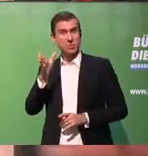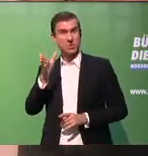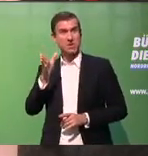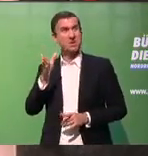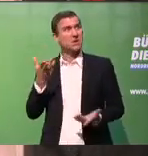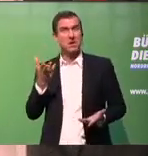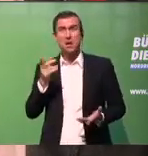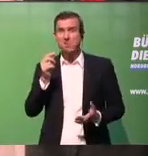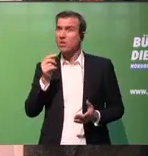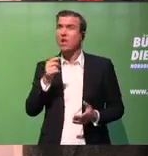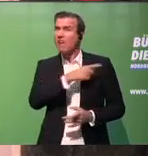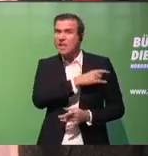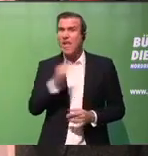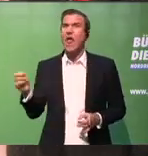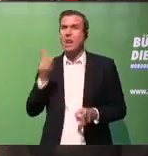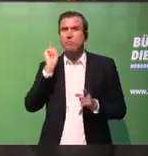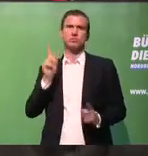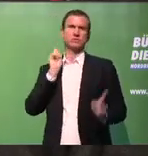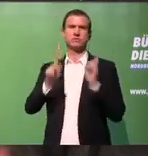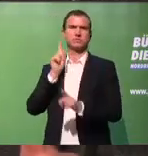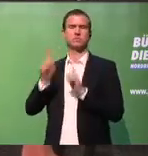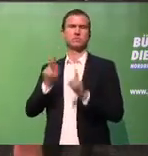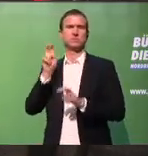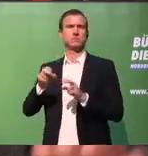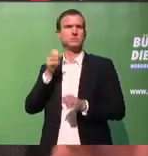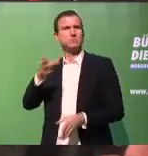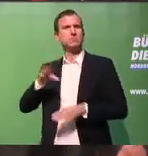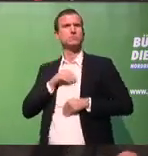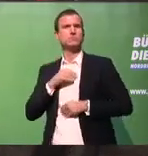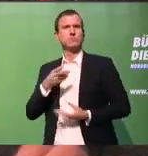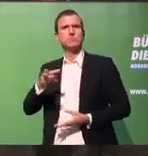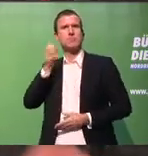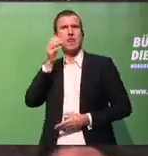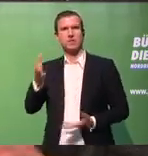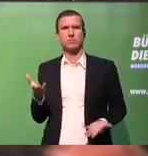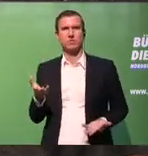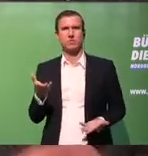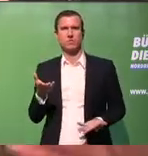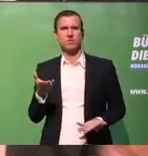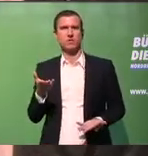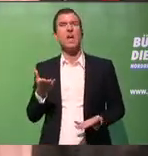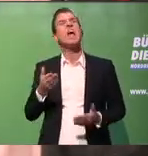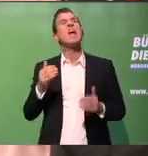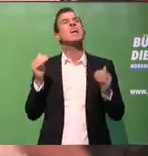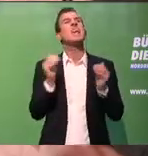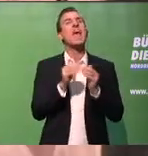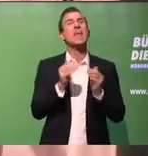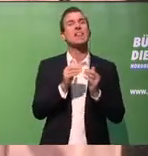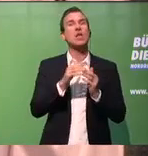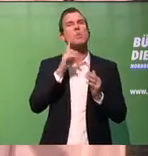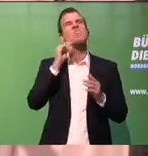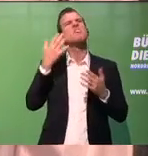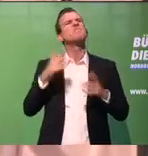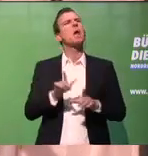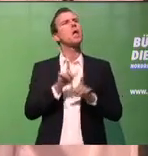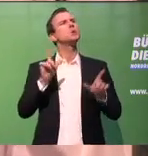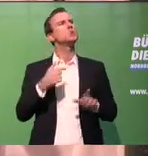für Eliten sein. Und Gerechtigkeit darf auch nicht mehr nur eine Freizeitbeschäftigung sein.